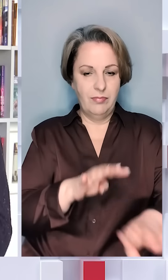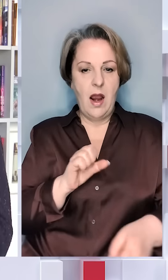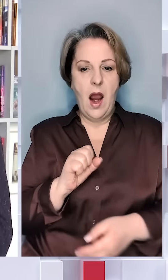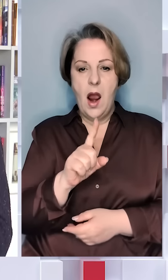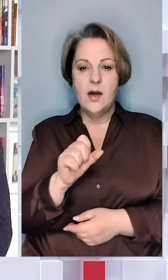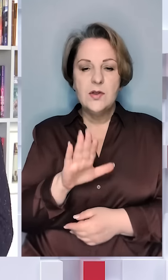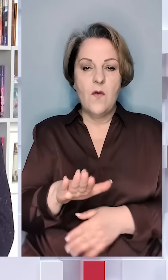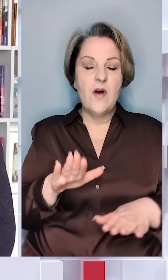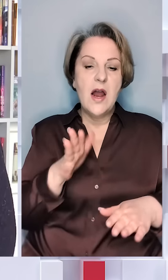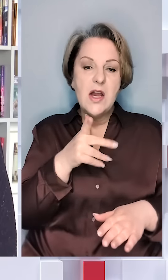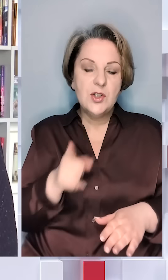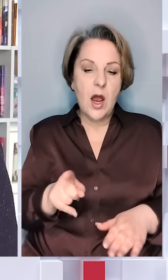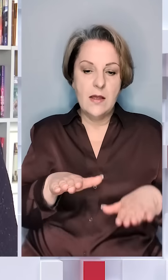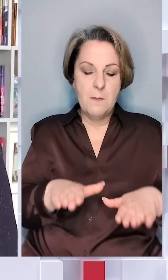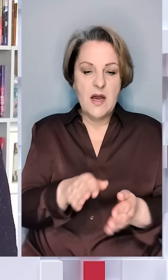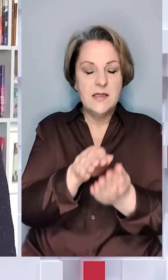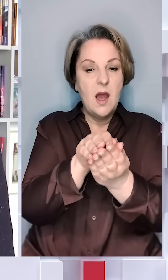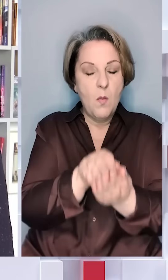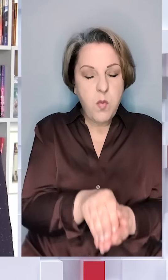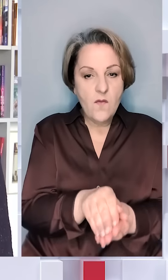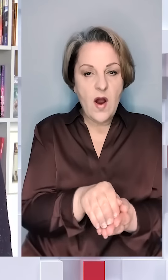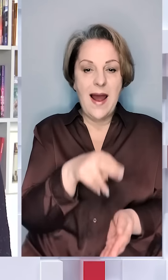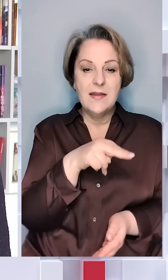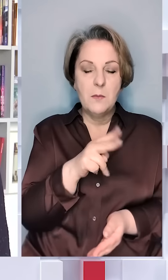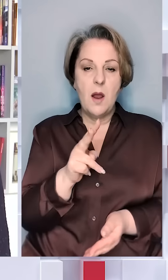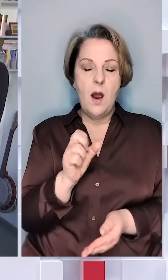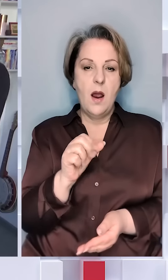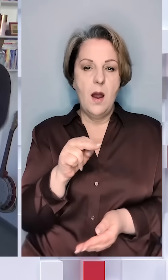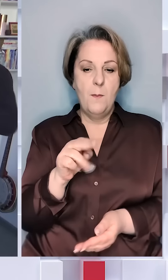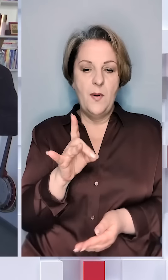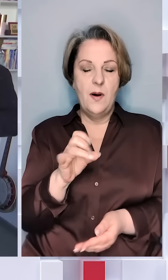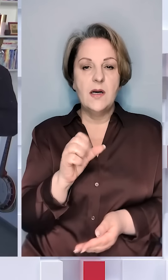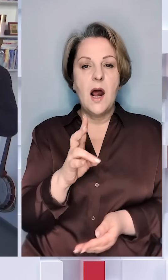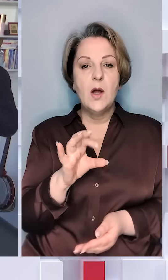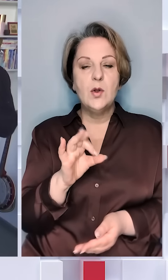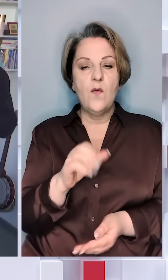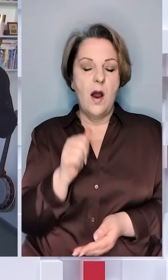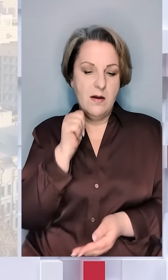«Азов». Про час та місце поховання Дмитра Капранова стане відомо завтра.